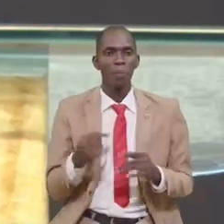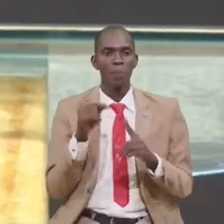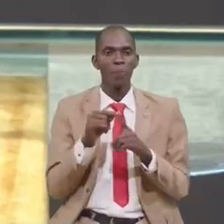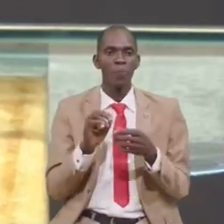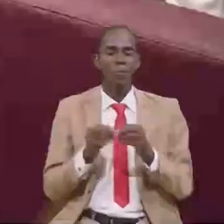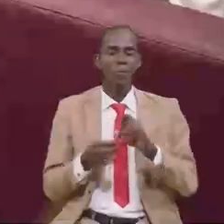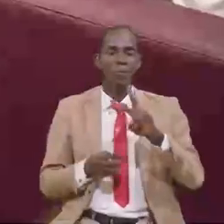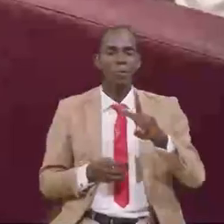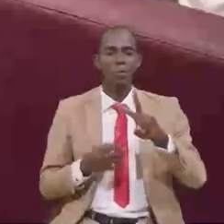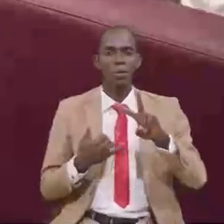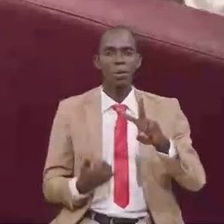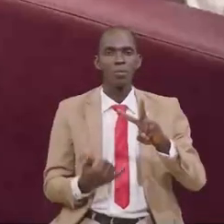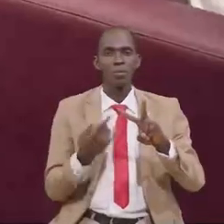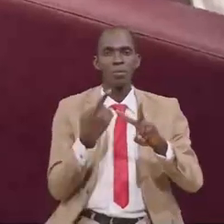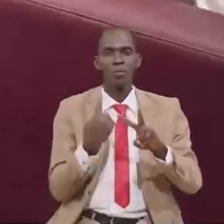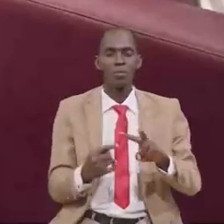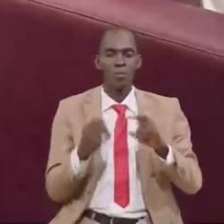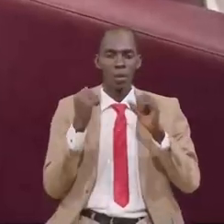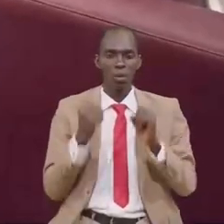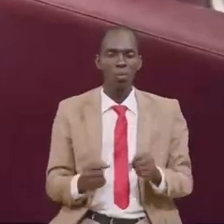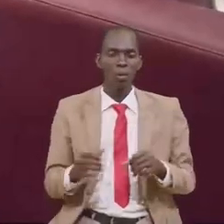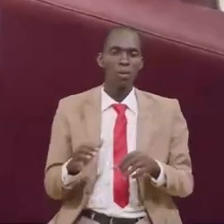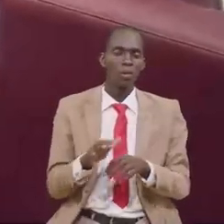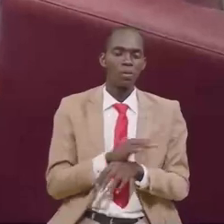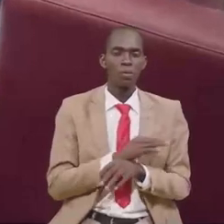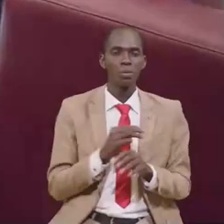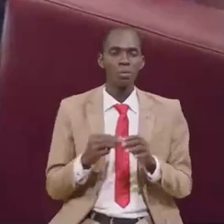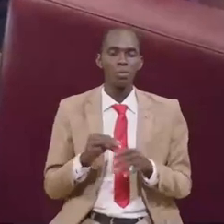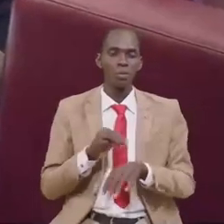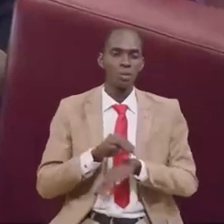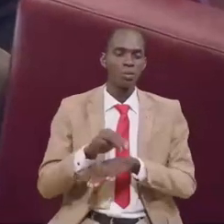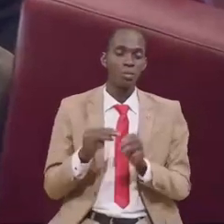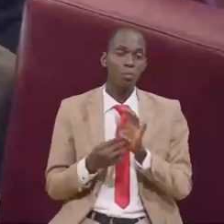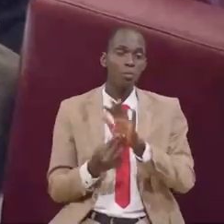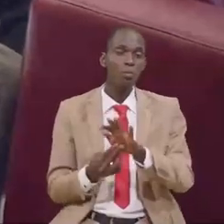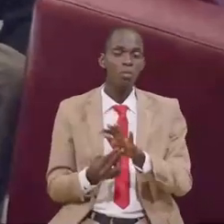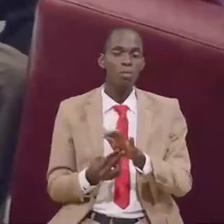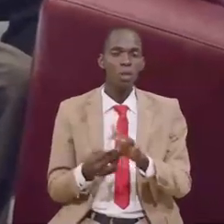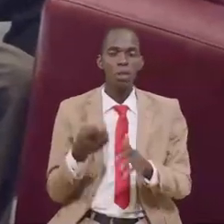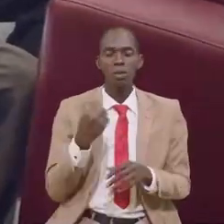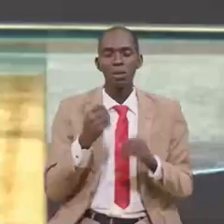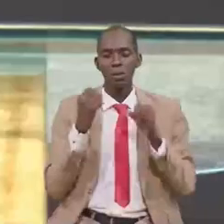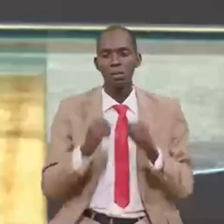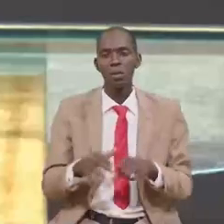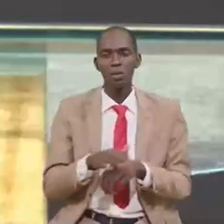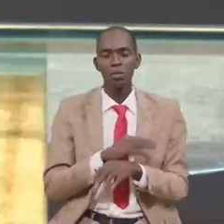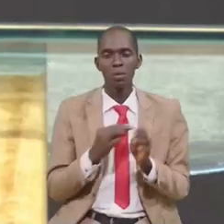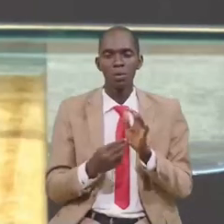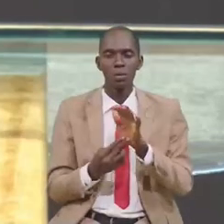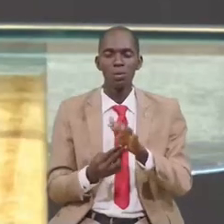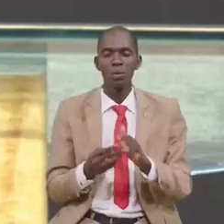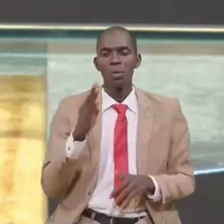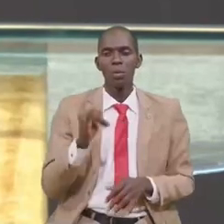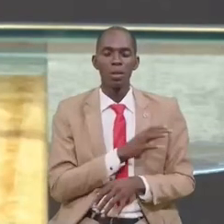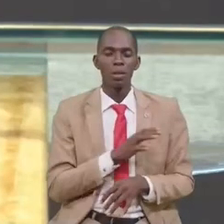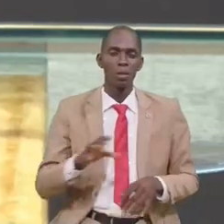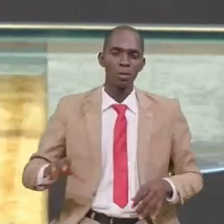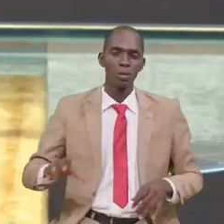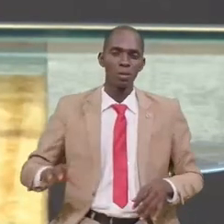salut. Allons au deuxième point maintenant. La manifestation puissante de Christ pour la guérison